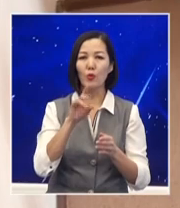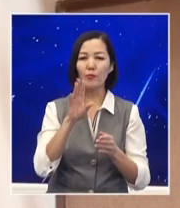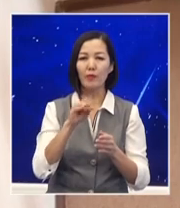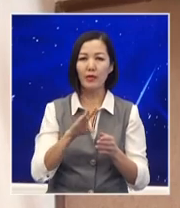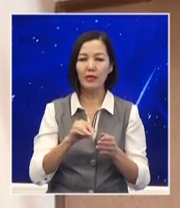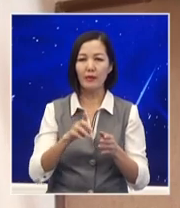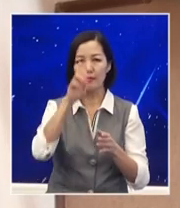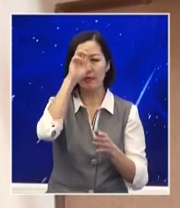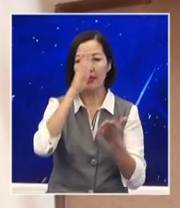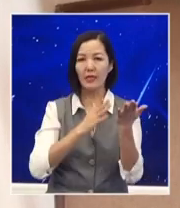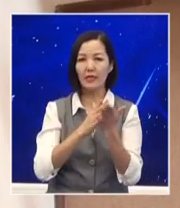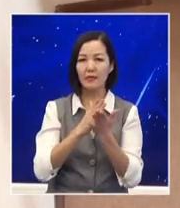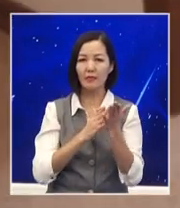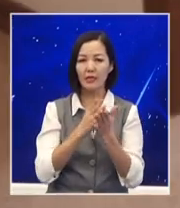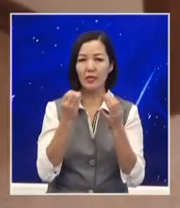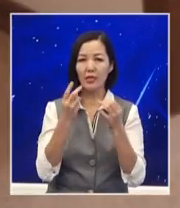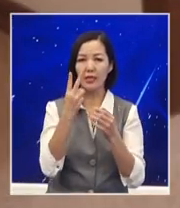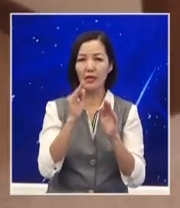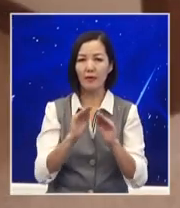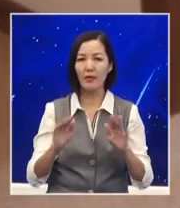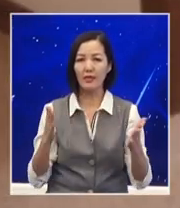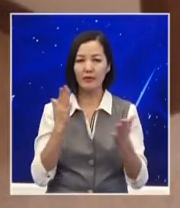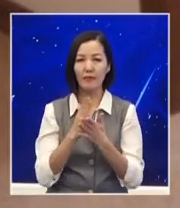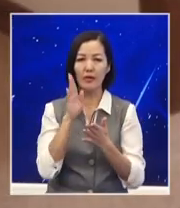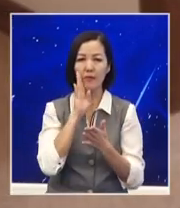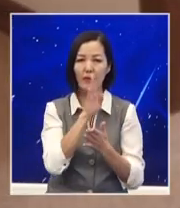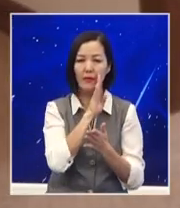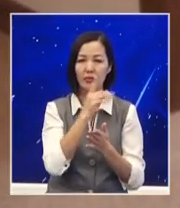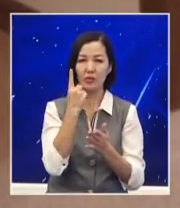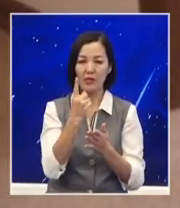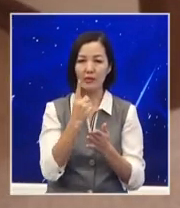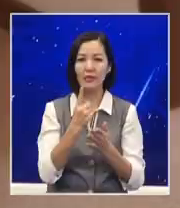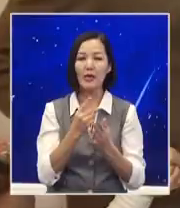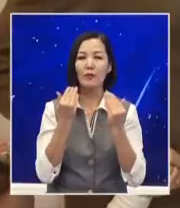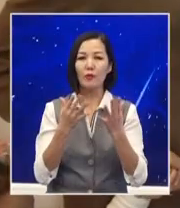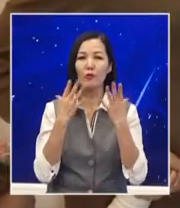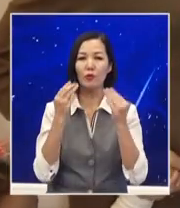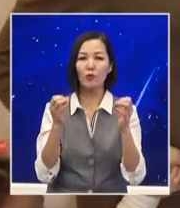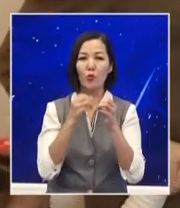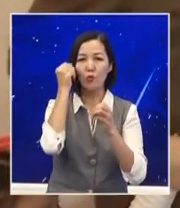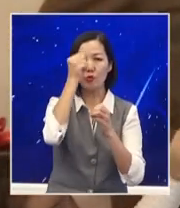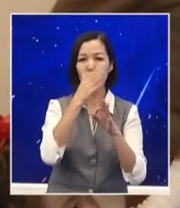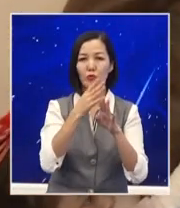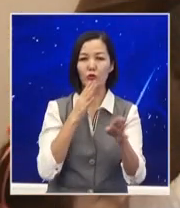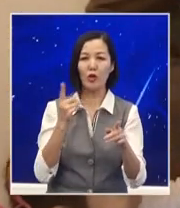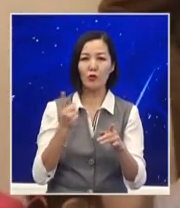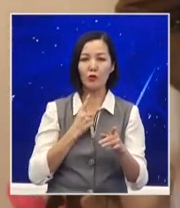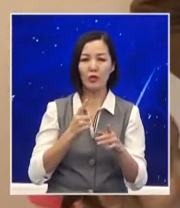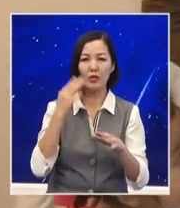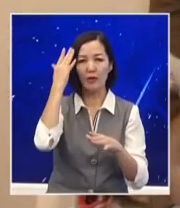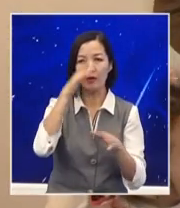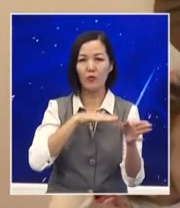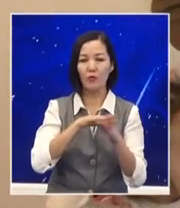Ембердиева мемлекеттік қызметкер және екі баланы тәрбиелеп отырған жалғыз бастана. Ол осы күнді 10 жылдан бері күткен еді. Арманы